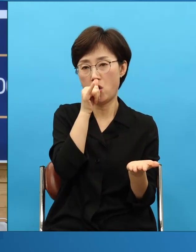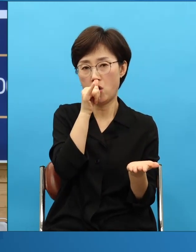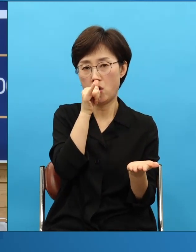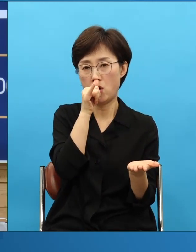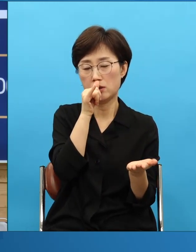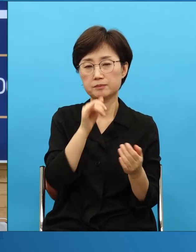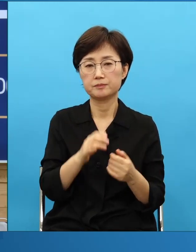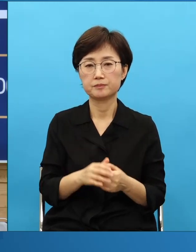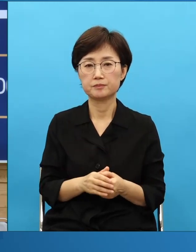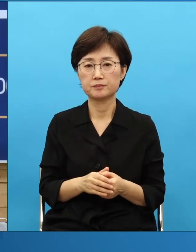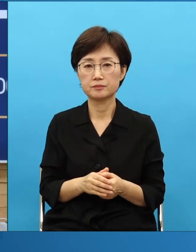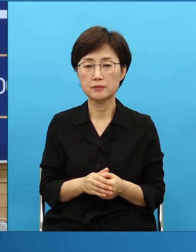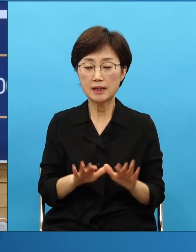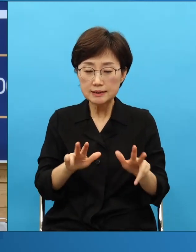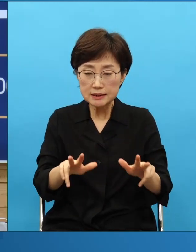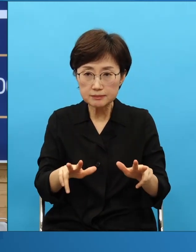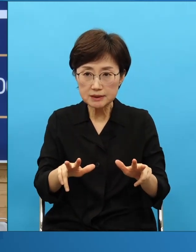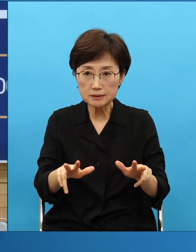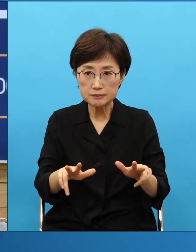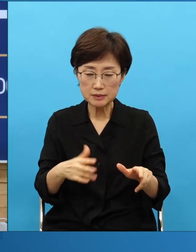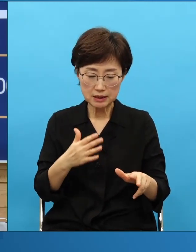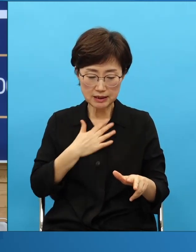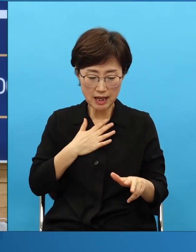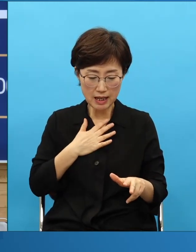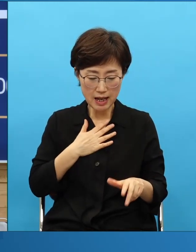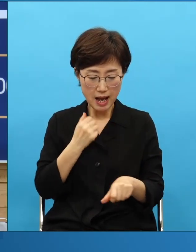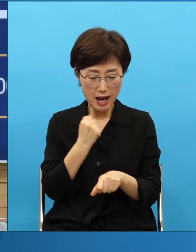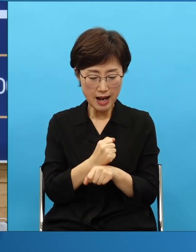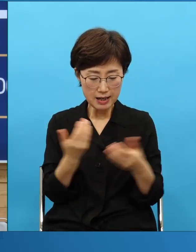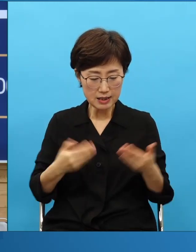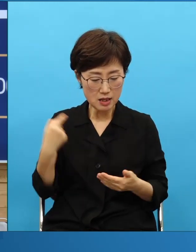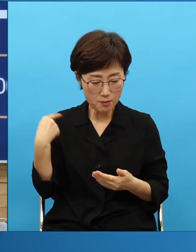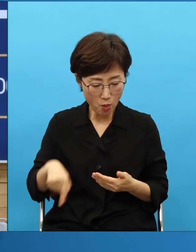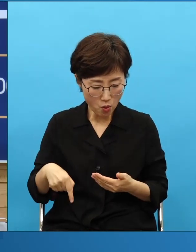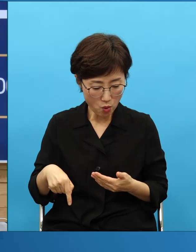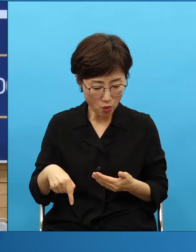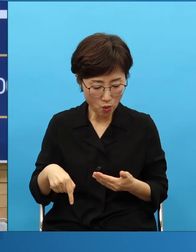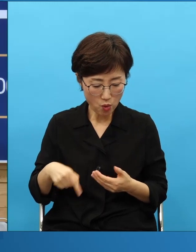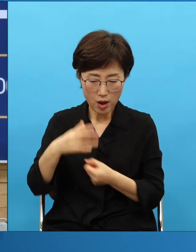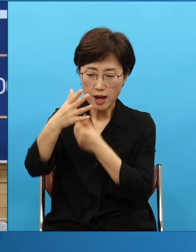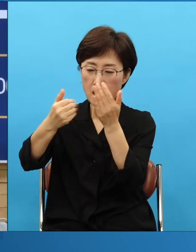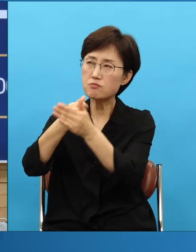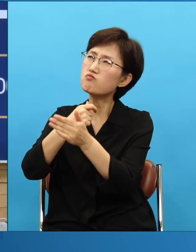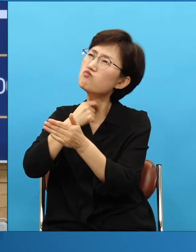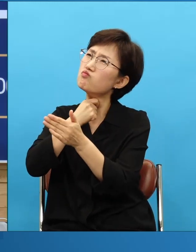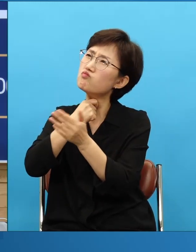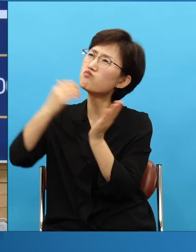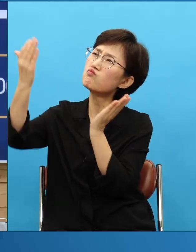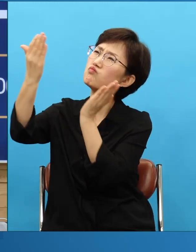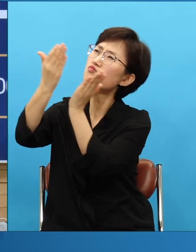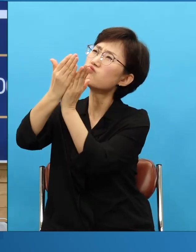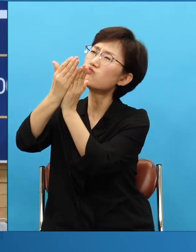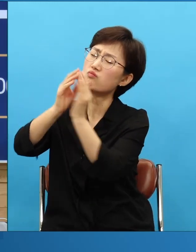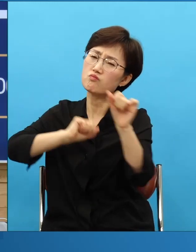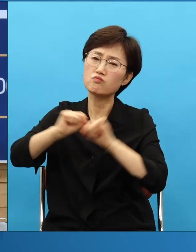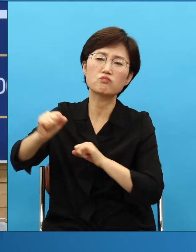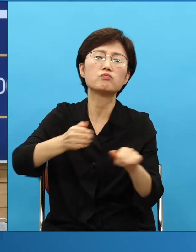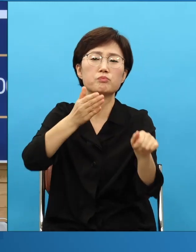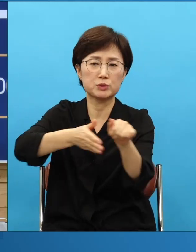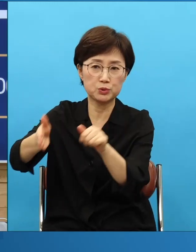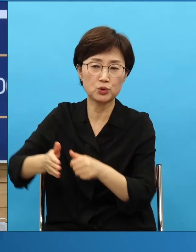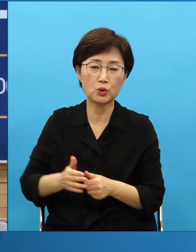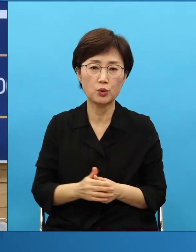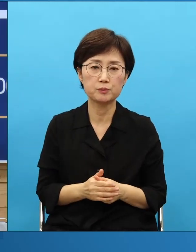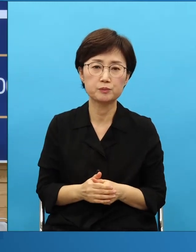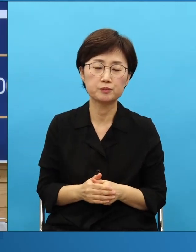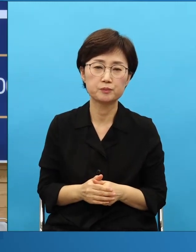그래서 이 사이에 우리가 뭘 하느냐는 겁니다. 하나님이 원하시는 것을 하는 겁니다. It's in between these times. What are we going to do? We're doing the things that God